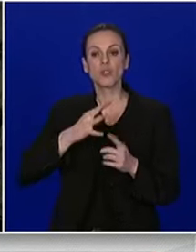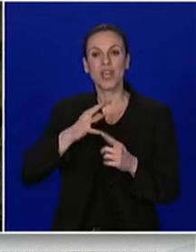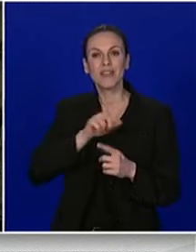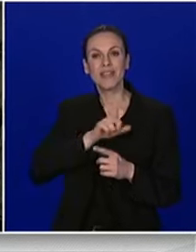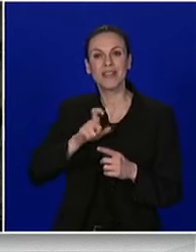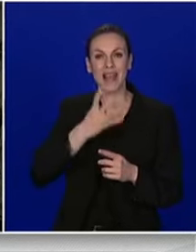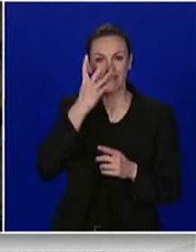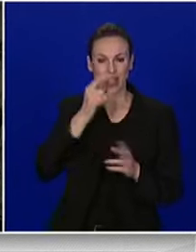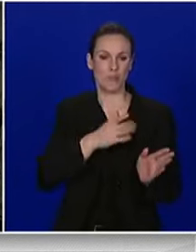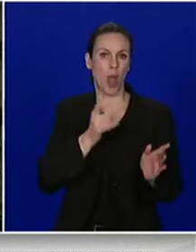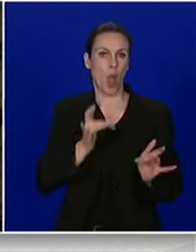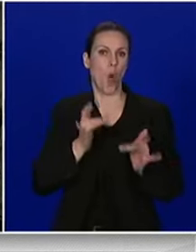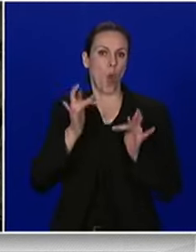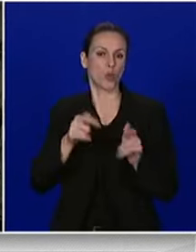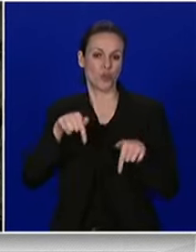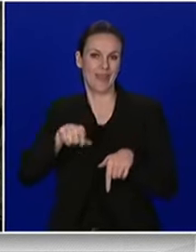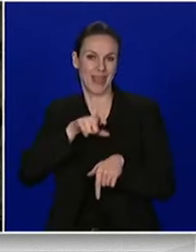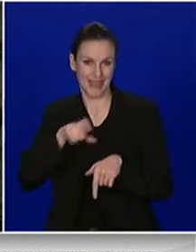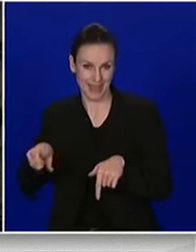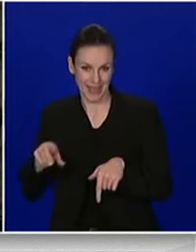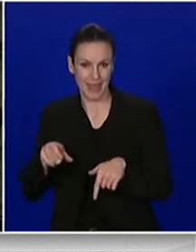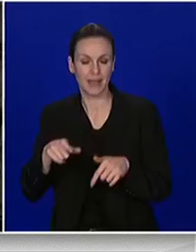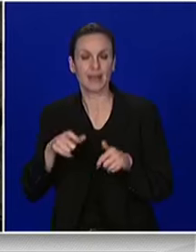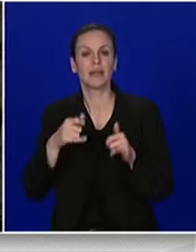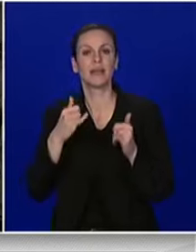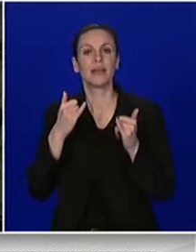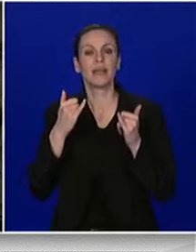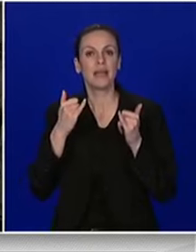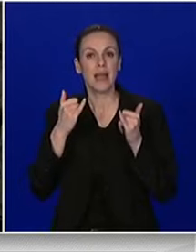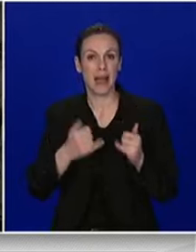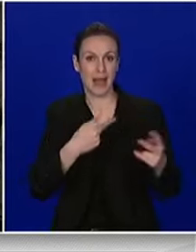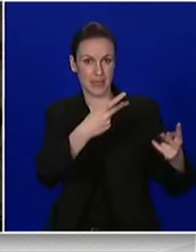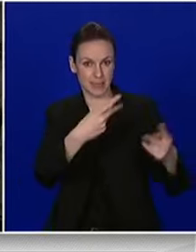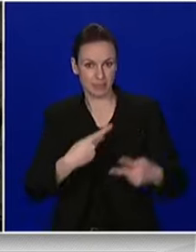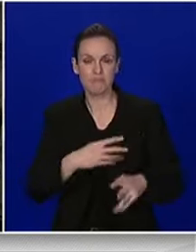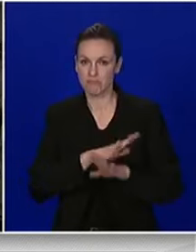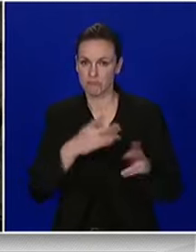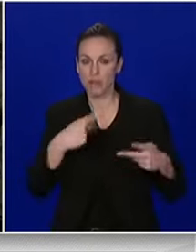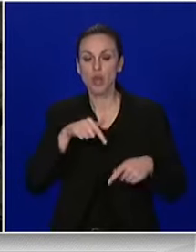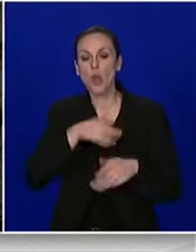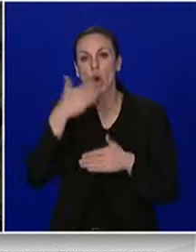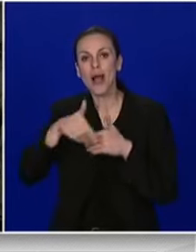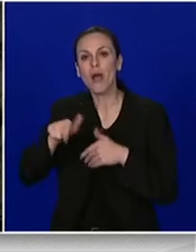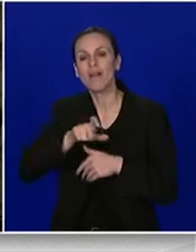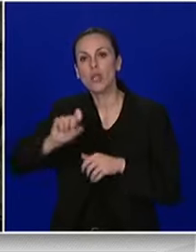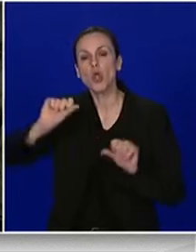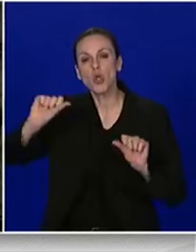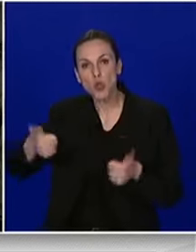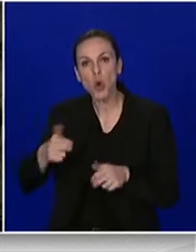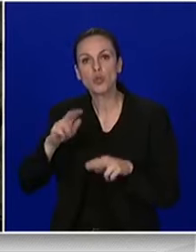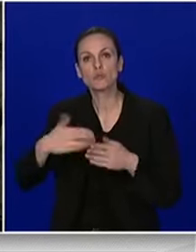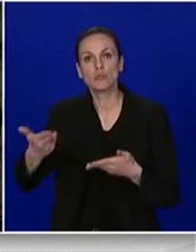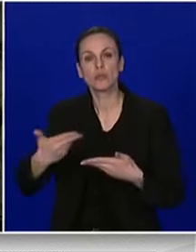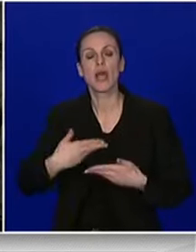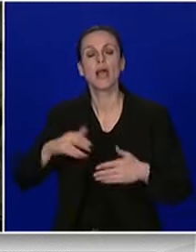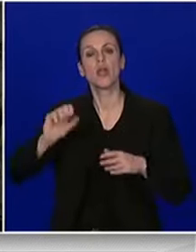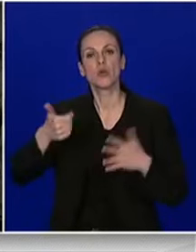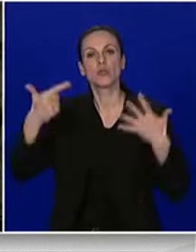dakle stigla danas, jučer je krenula, danas je stigla. Dakle, još do kraja ovog tjedna trebamo dobiti